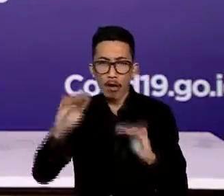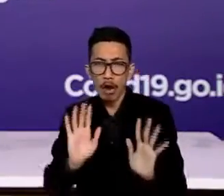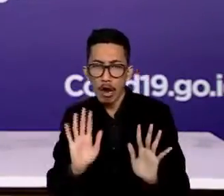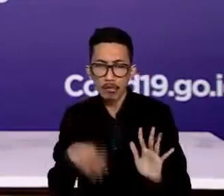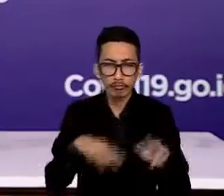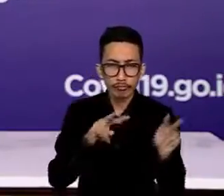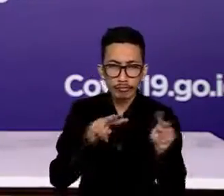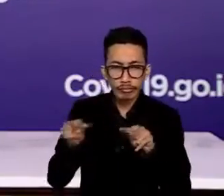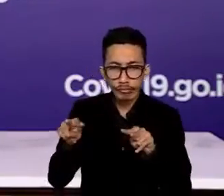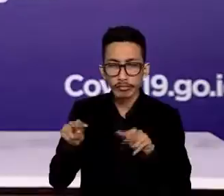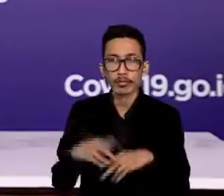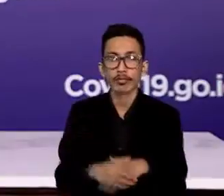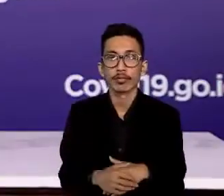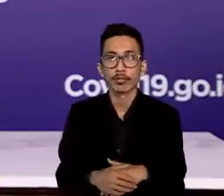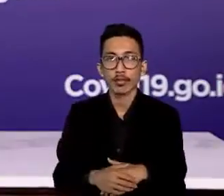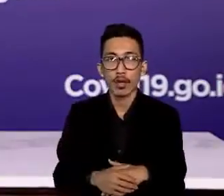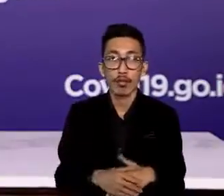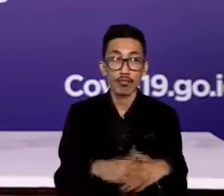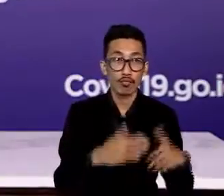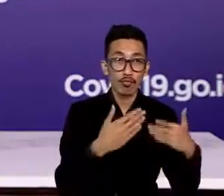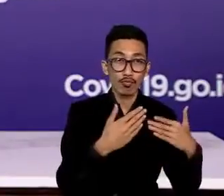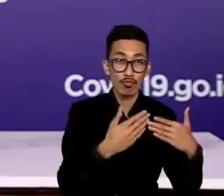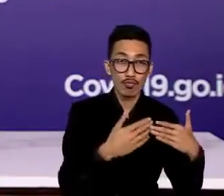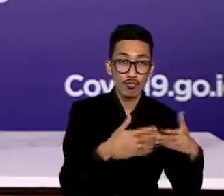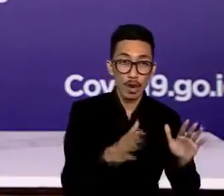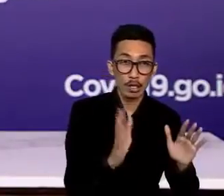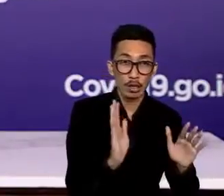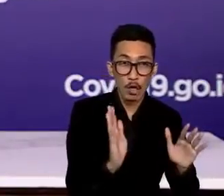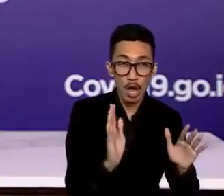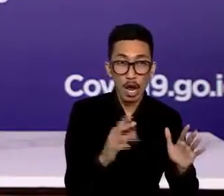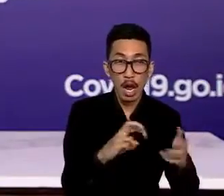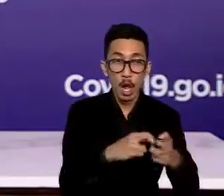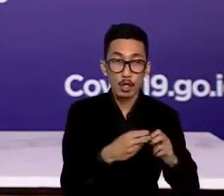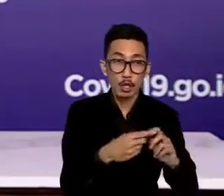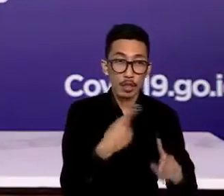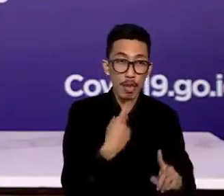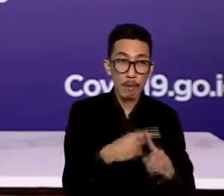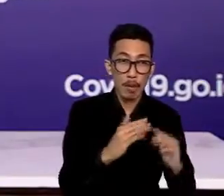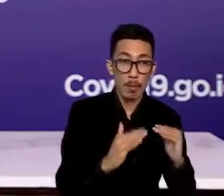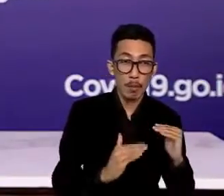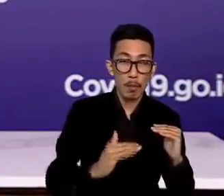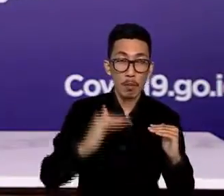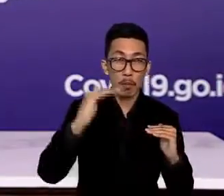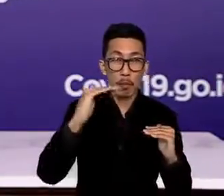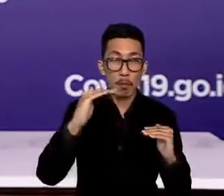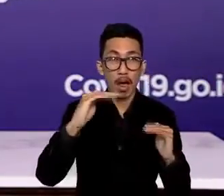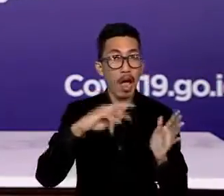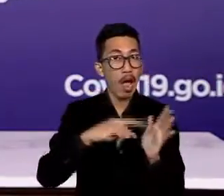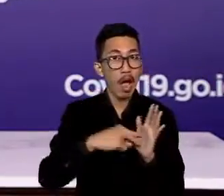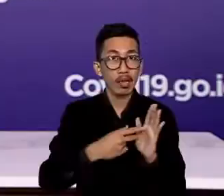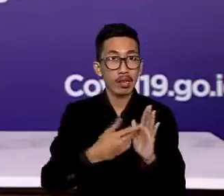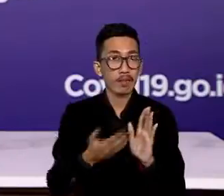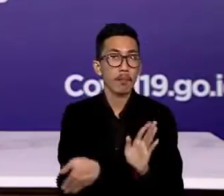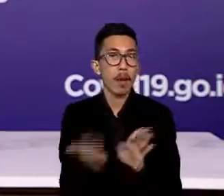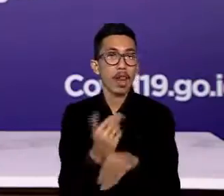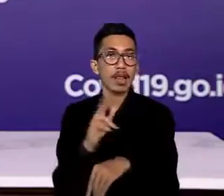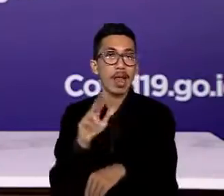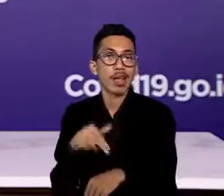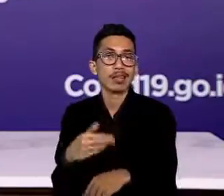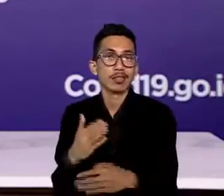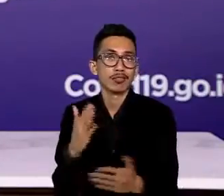sudah dibuka ini tidak taat protokol kesehatan dan meningkatkan kasus maka perlu untuk kembali dibatasi